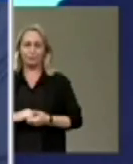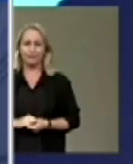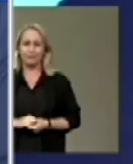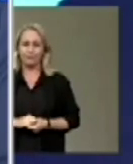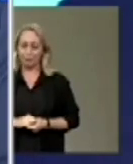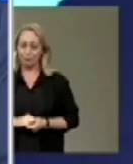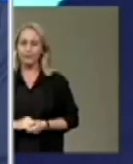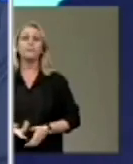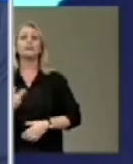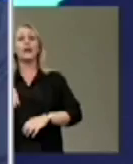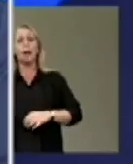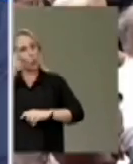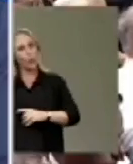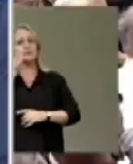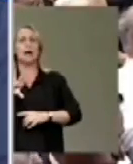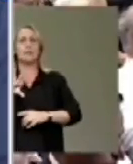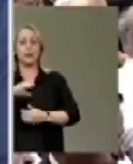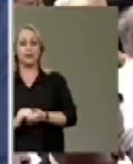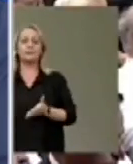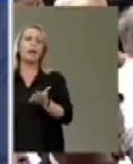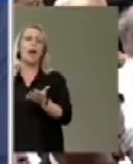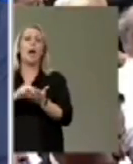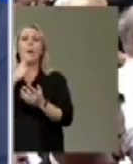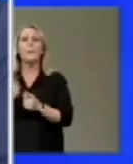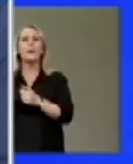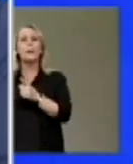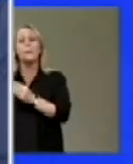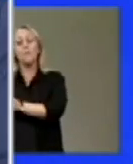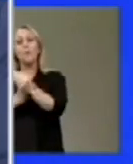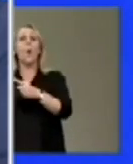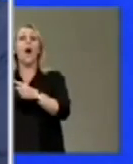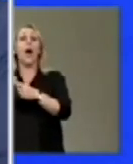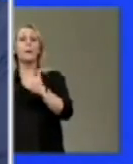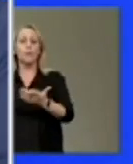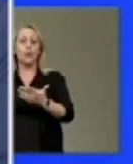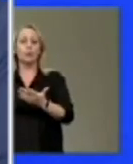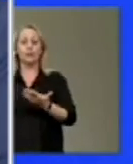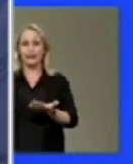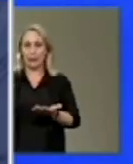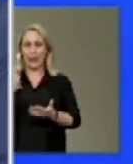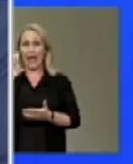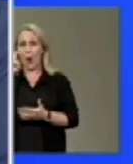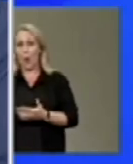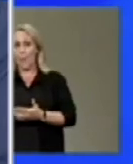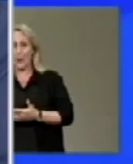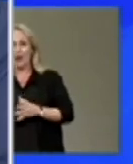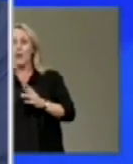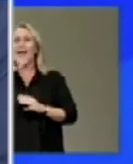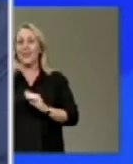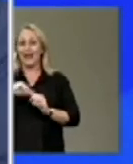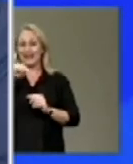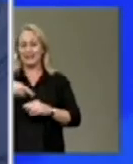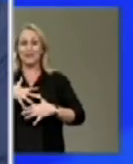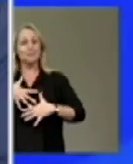ε το συμπέρασμα είναι απλό όμως κύριε πανταζή ε υστερούμε ως χώρα